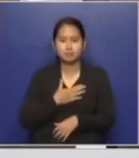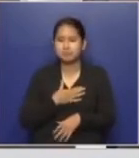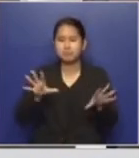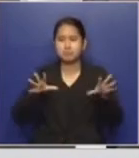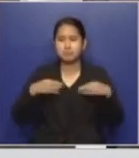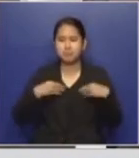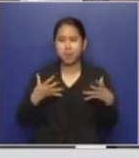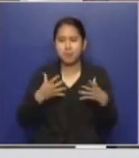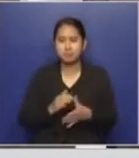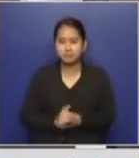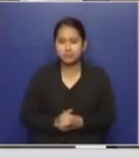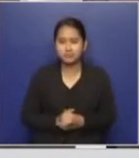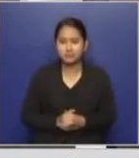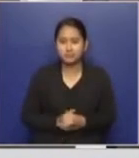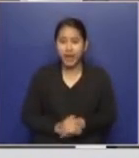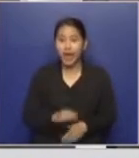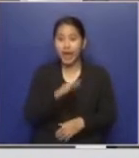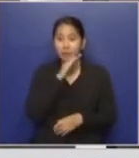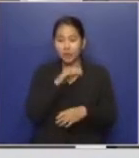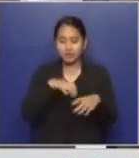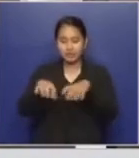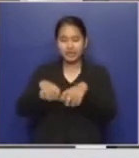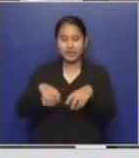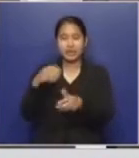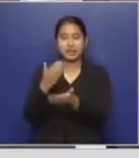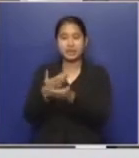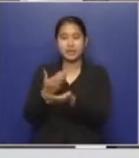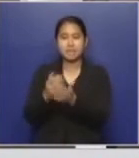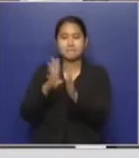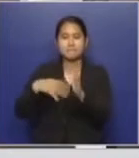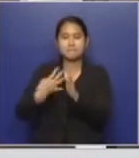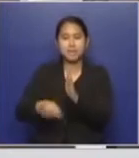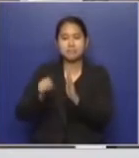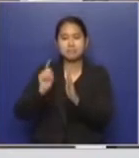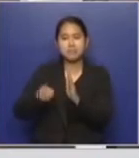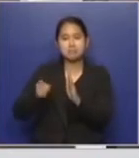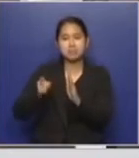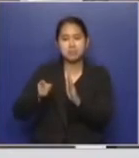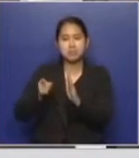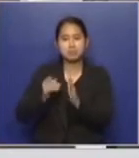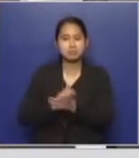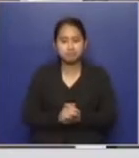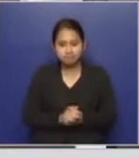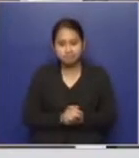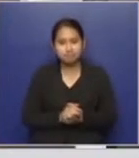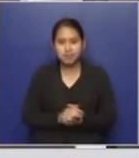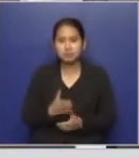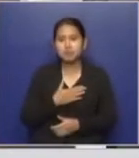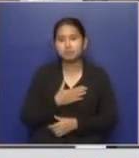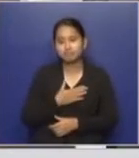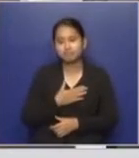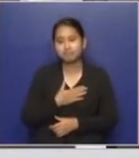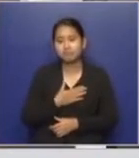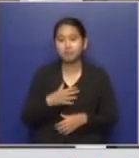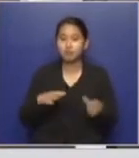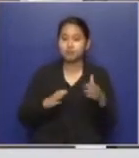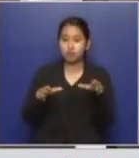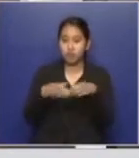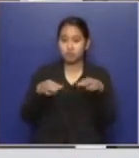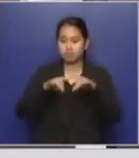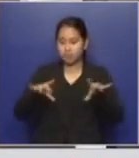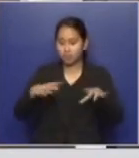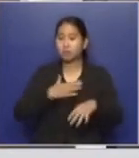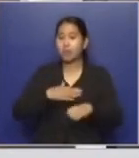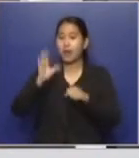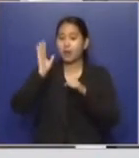ยนะครับถ้าท่านยังจัดงบประมาณแล้วมองเป็นรูปแบบปกติพวกผมเป็นฝ่ายค้านนำเสนอ